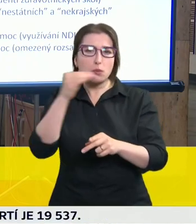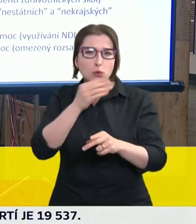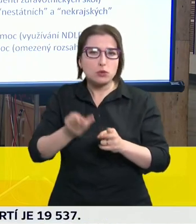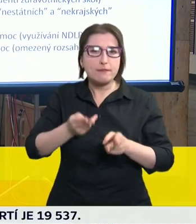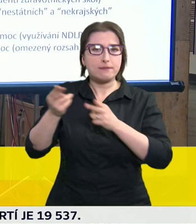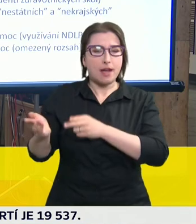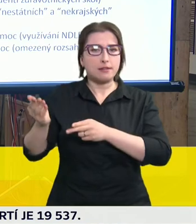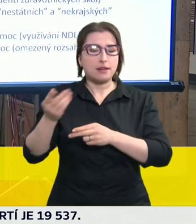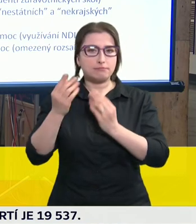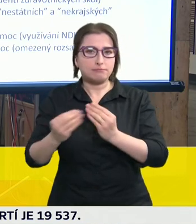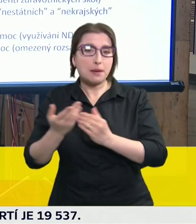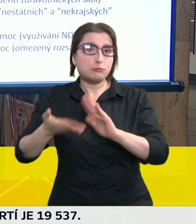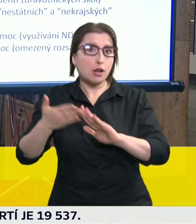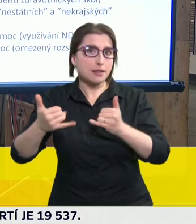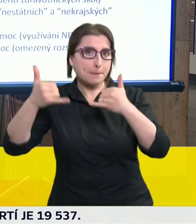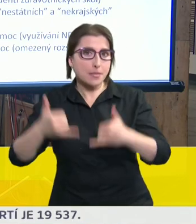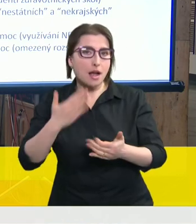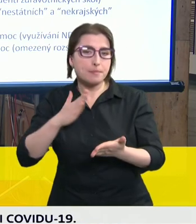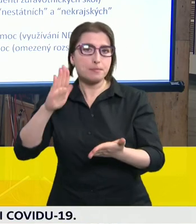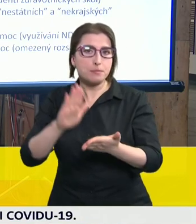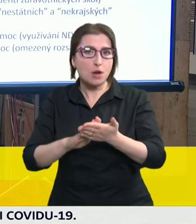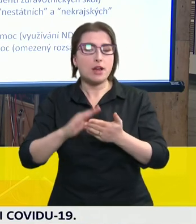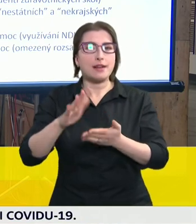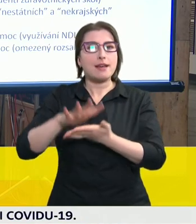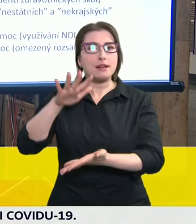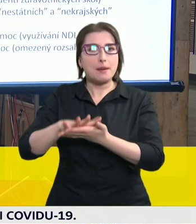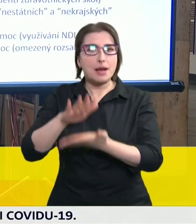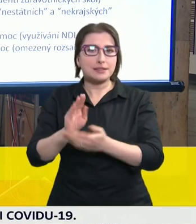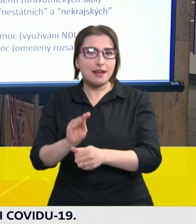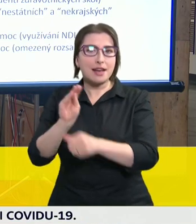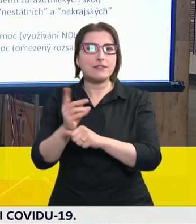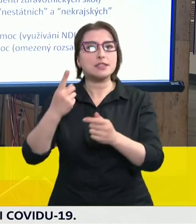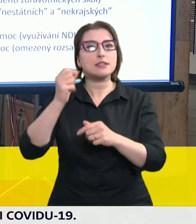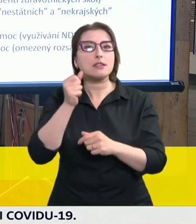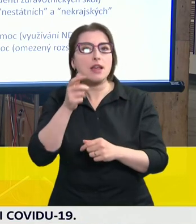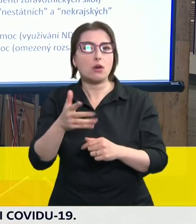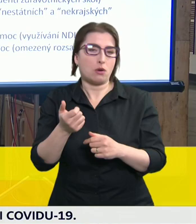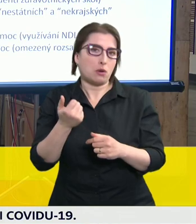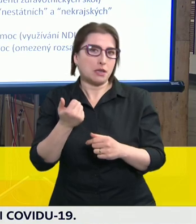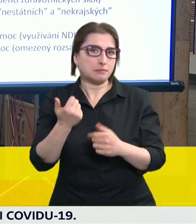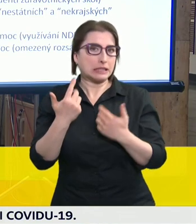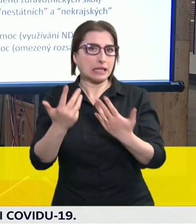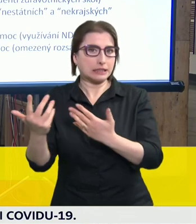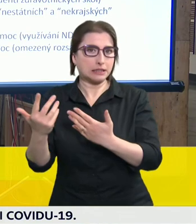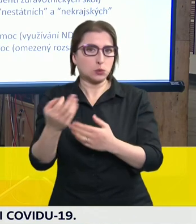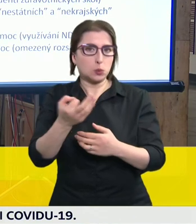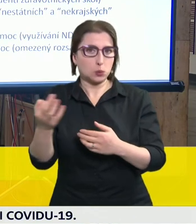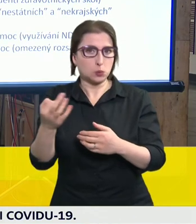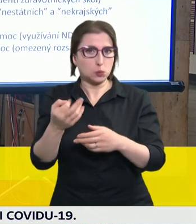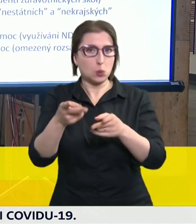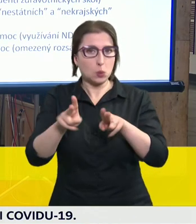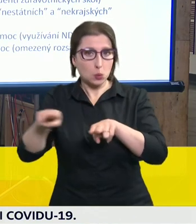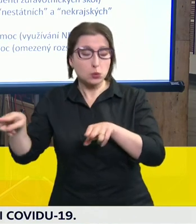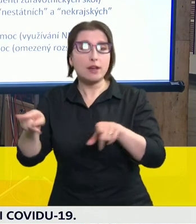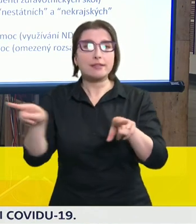v Praze se nám možná povede navýšit tu kapacitu o několik desítek lůžek. Je to potom posilování personálu